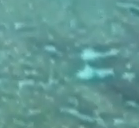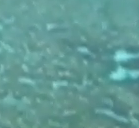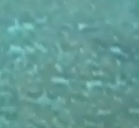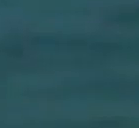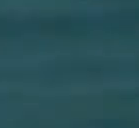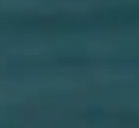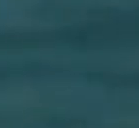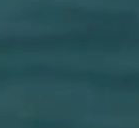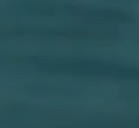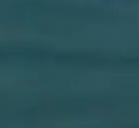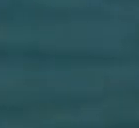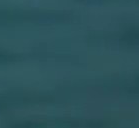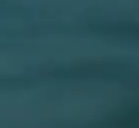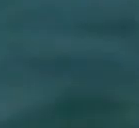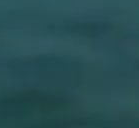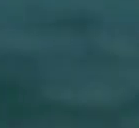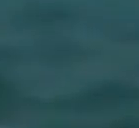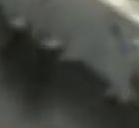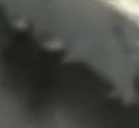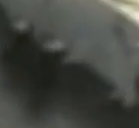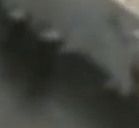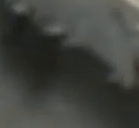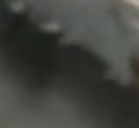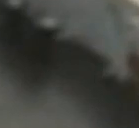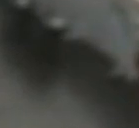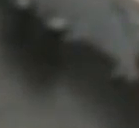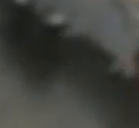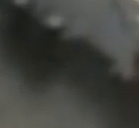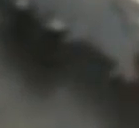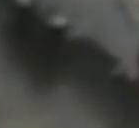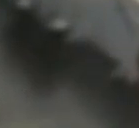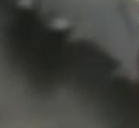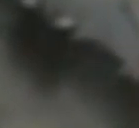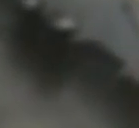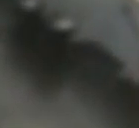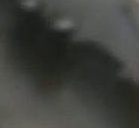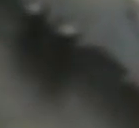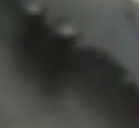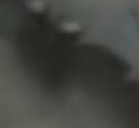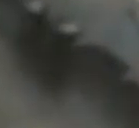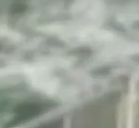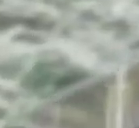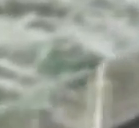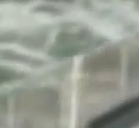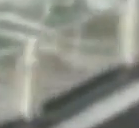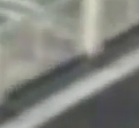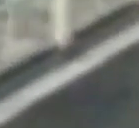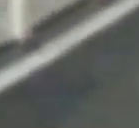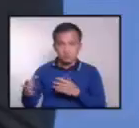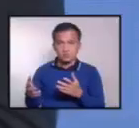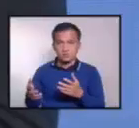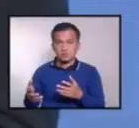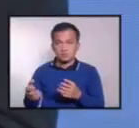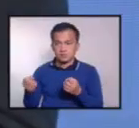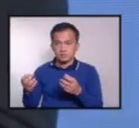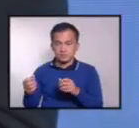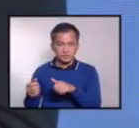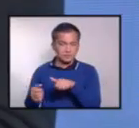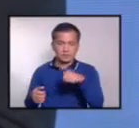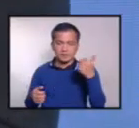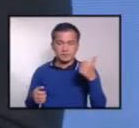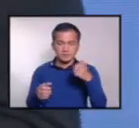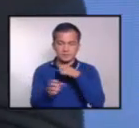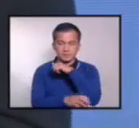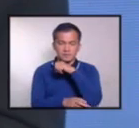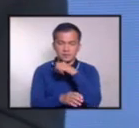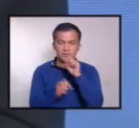dapat nakikipagkontrata doon sa kapitbahay na yun. Dahil yung sa atin ay sa atin lamang. No, marami tayong mga ibang bansa